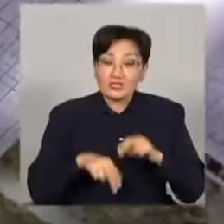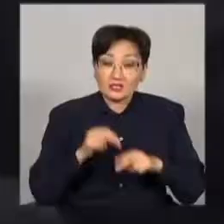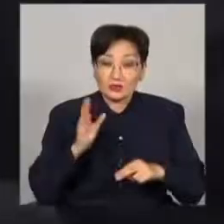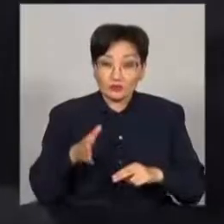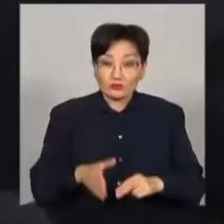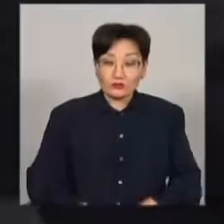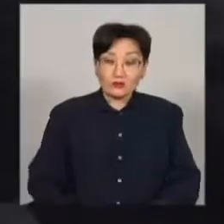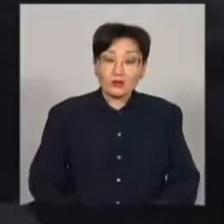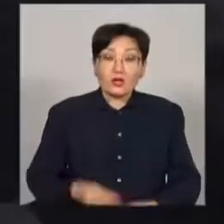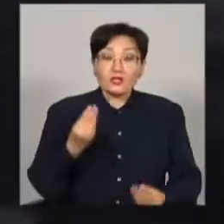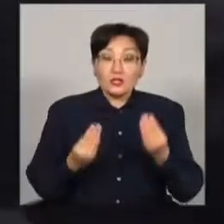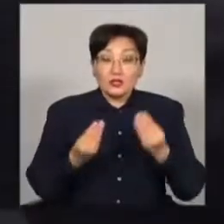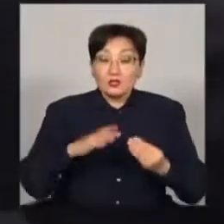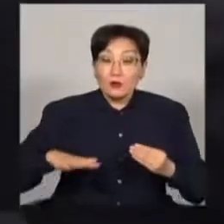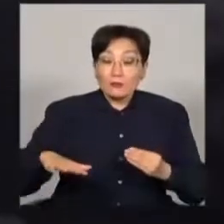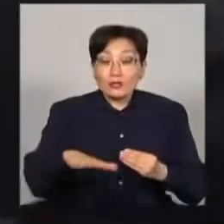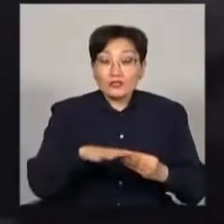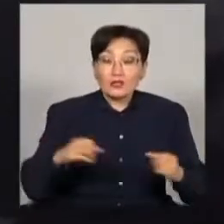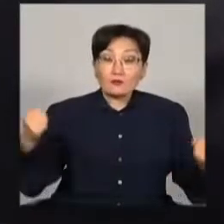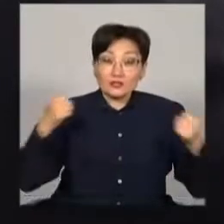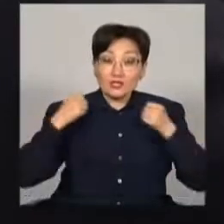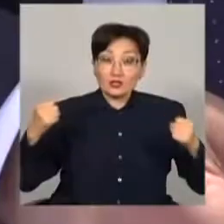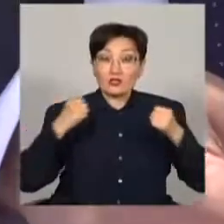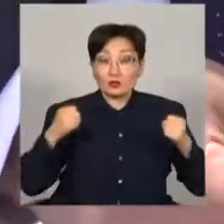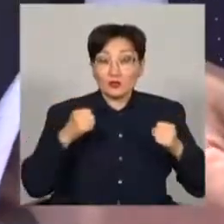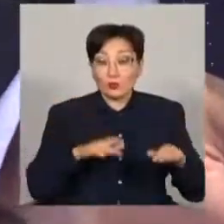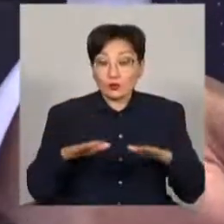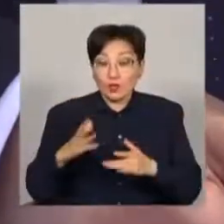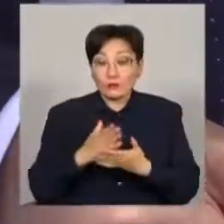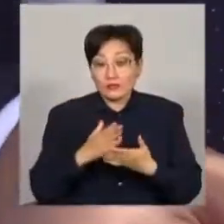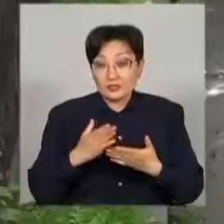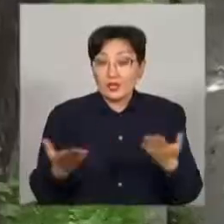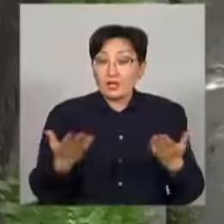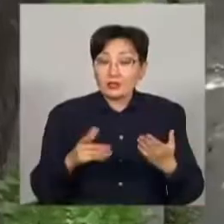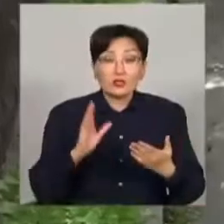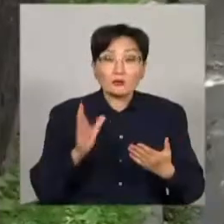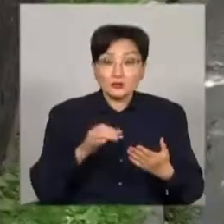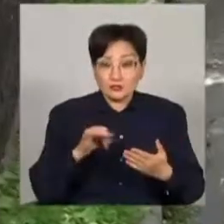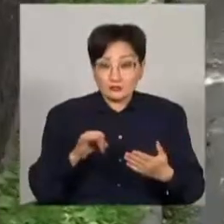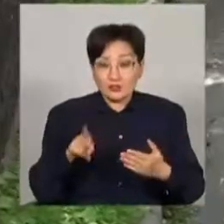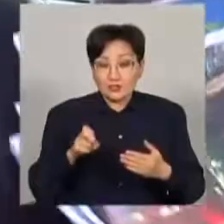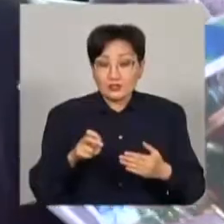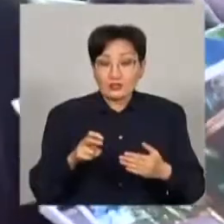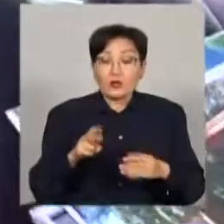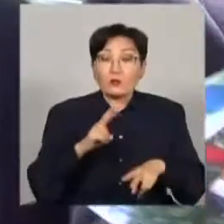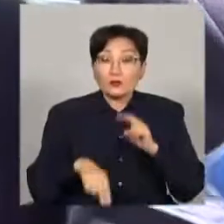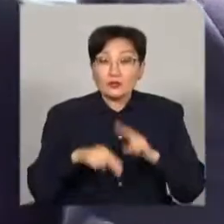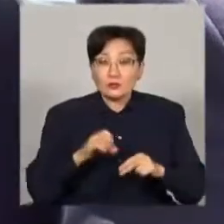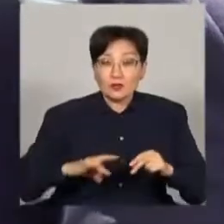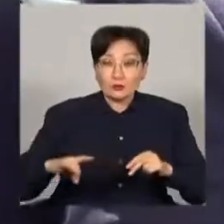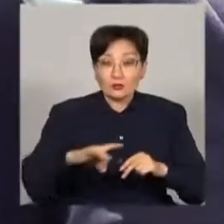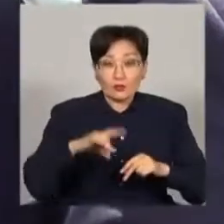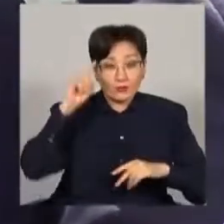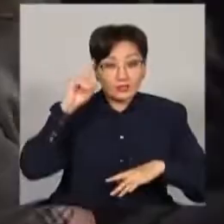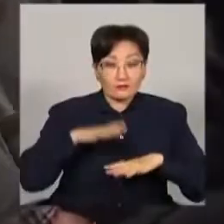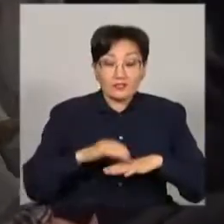площадка. Тренажерный зал. Мына тренажер қарастырылған. Алаңдардың қандай болатынын және қалай орналасатынын аудан әкімі